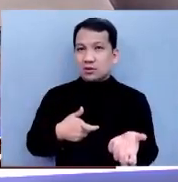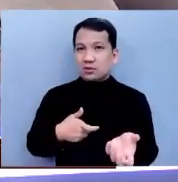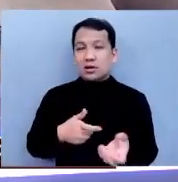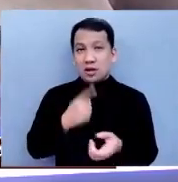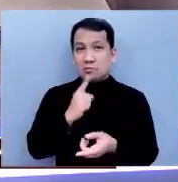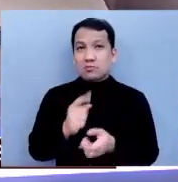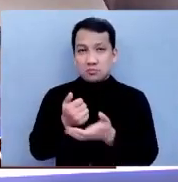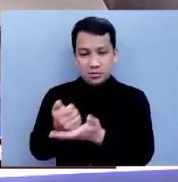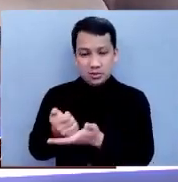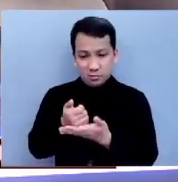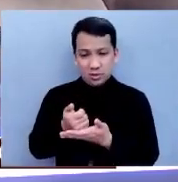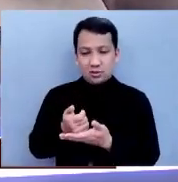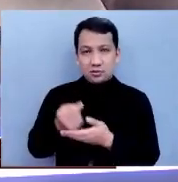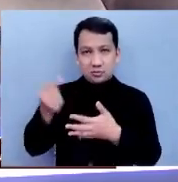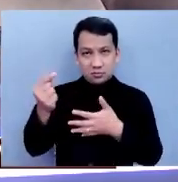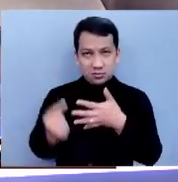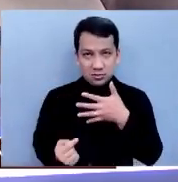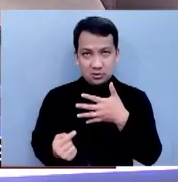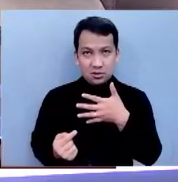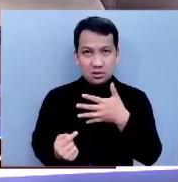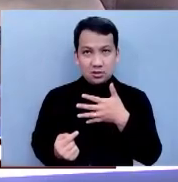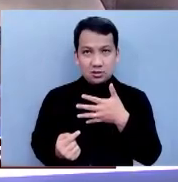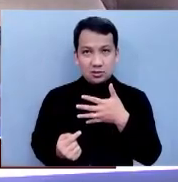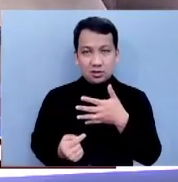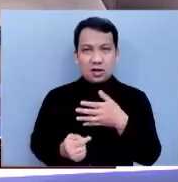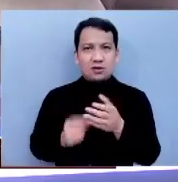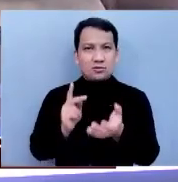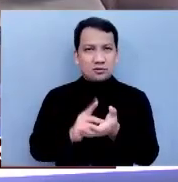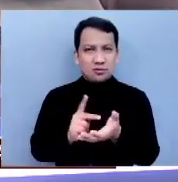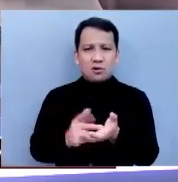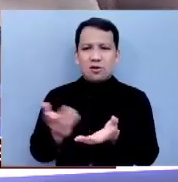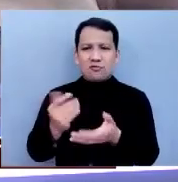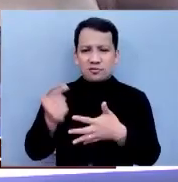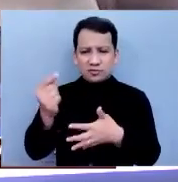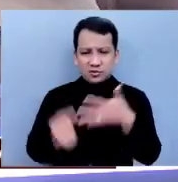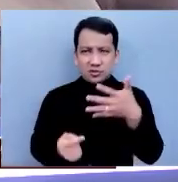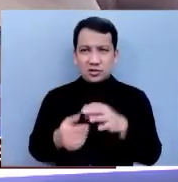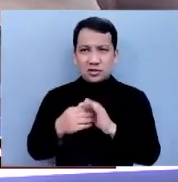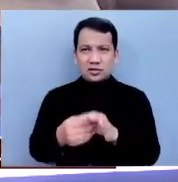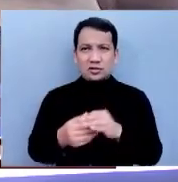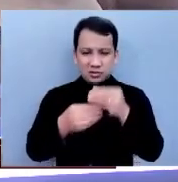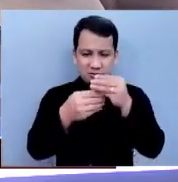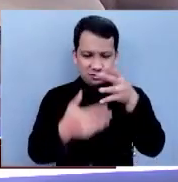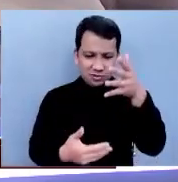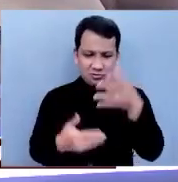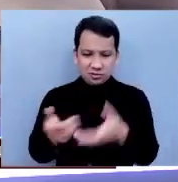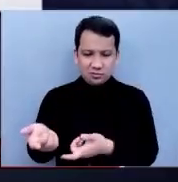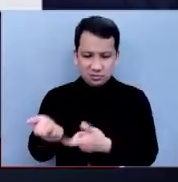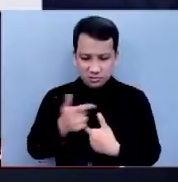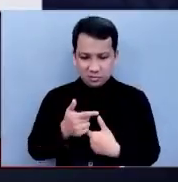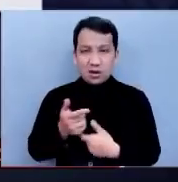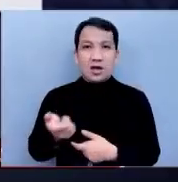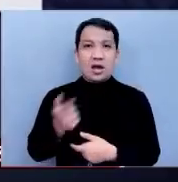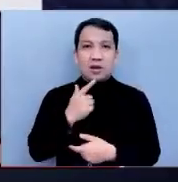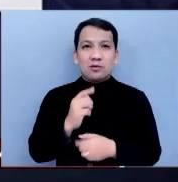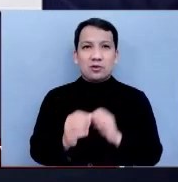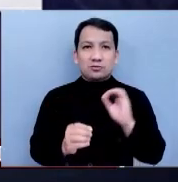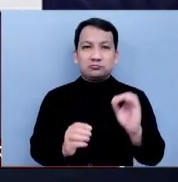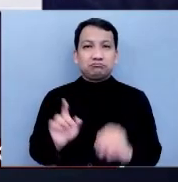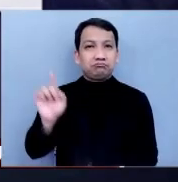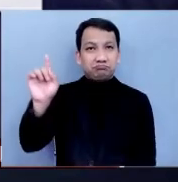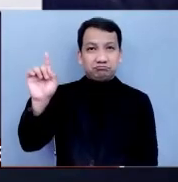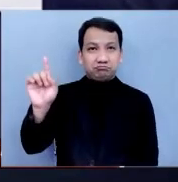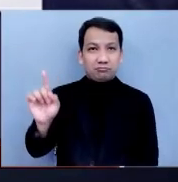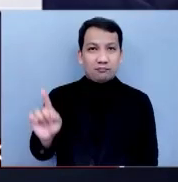no? Binigyan niya tayo ng listahan. Kinukulit natin siya. Ano na bang mga baril yan? So, sa listahan na binigay niya sa atin ng mga pagmamay-ari niyang baril, may